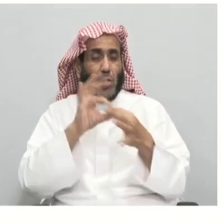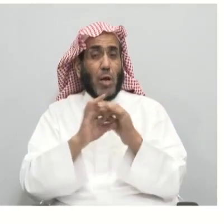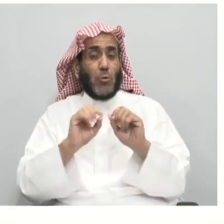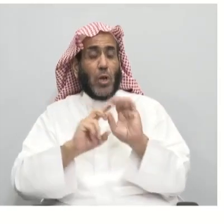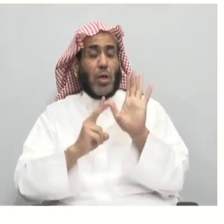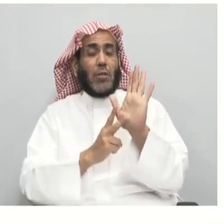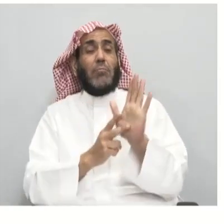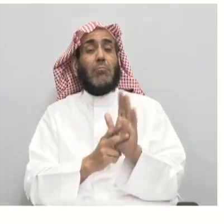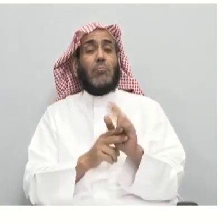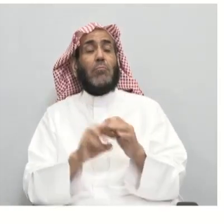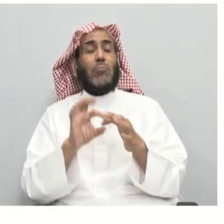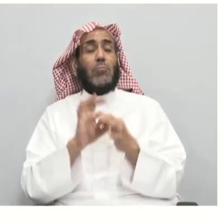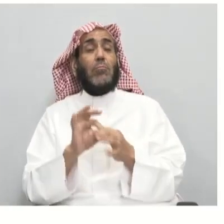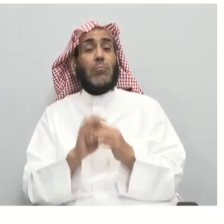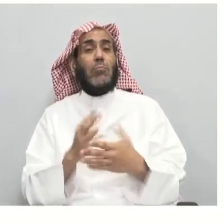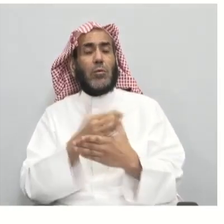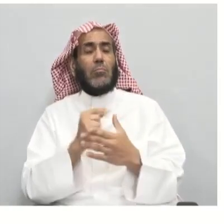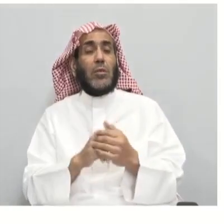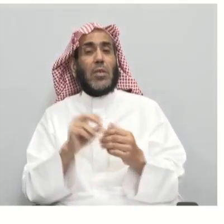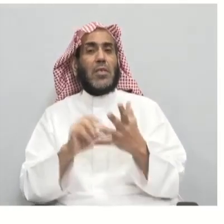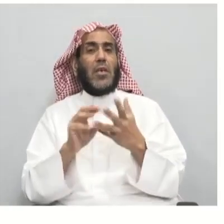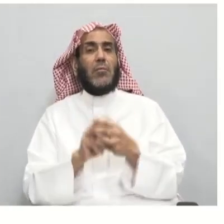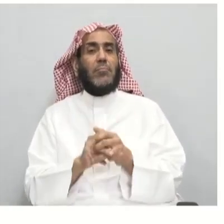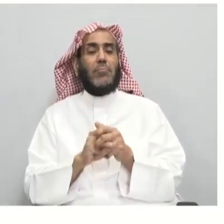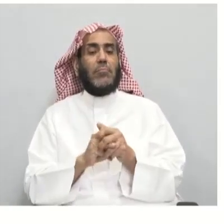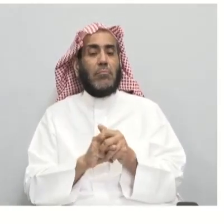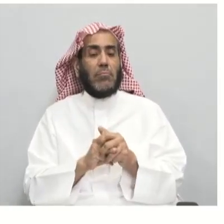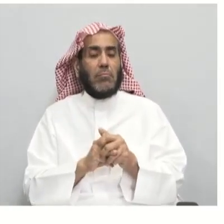العرض وربط بين اجزائه